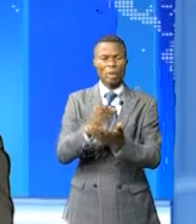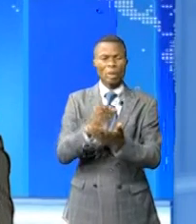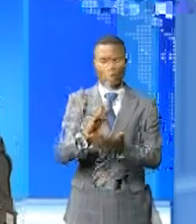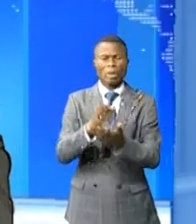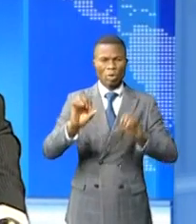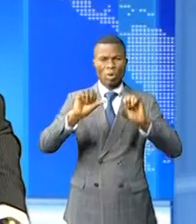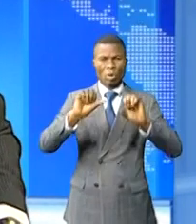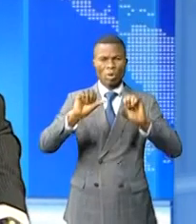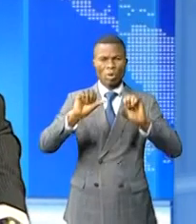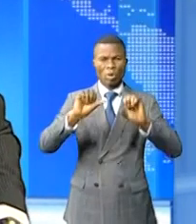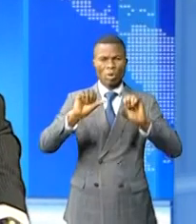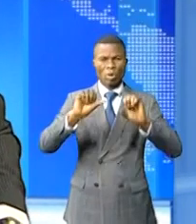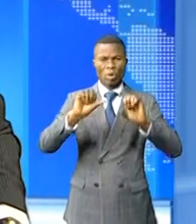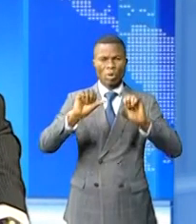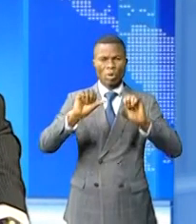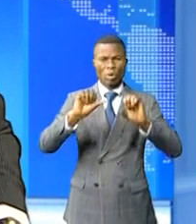l'association des